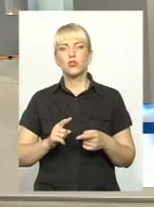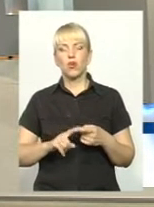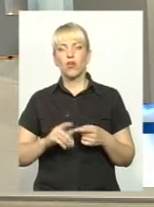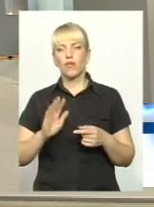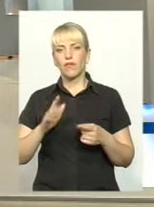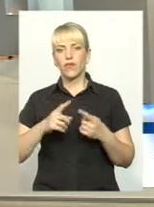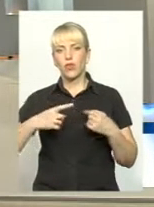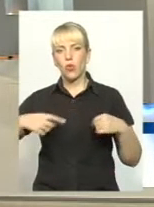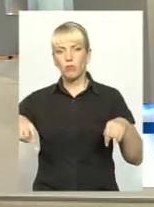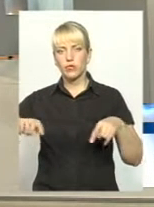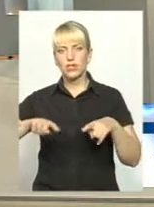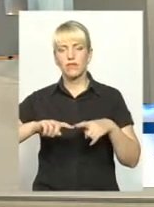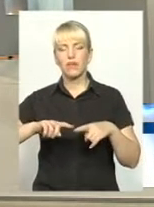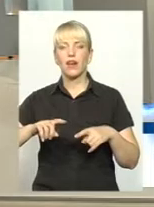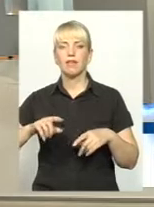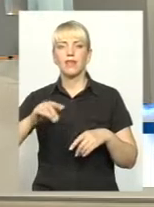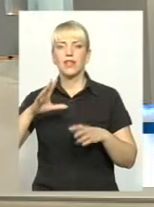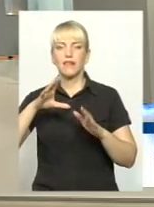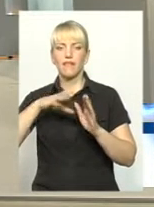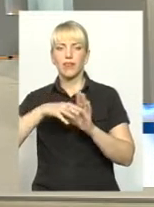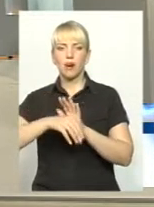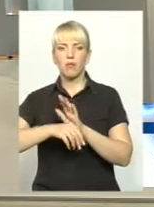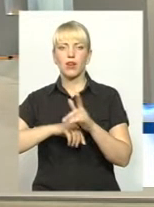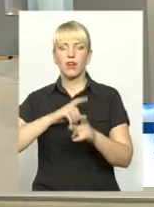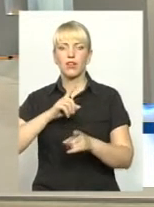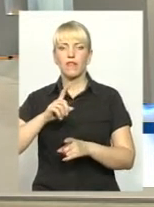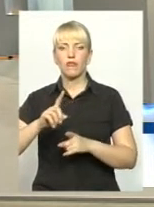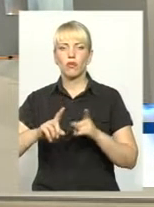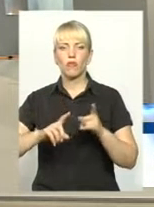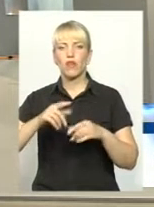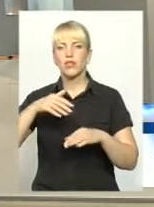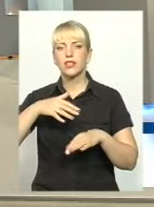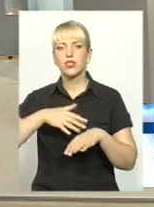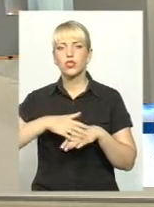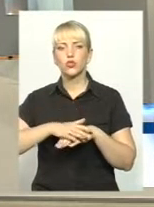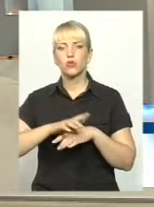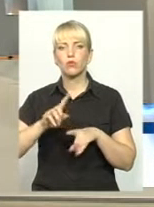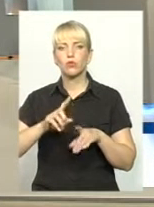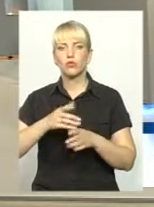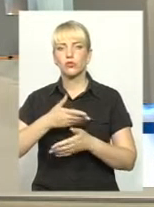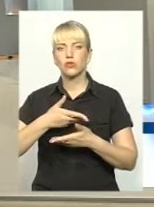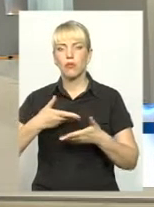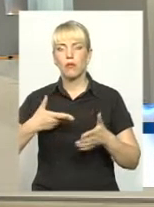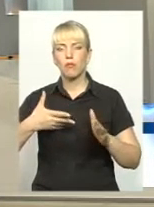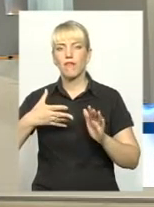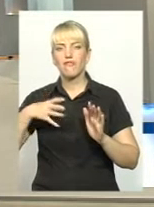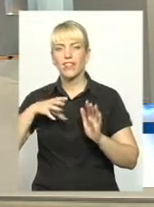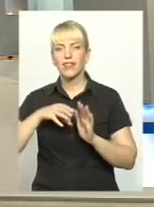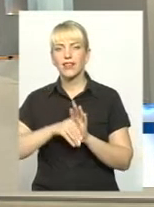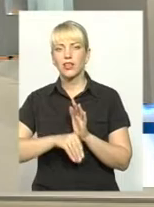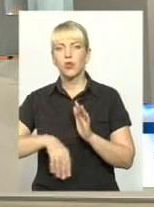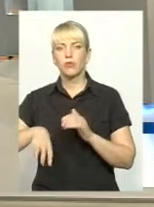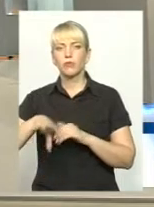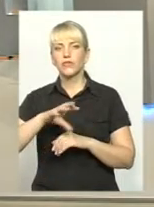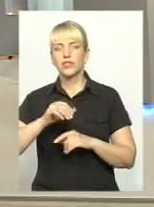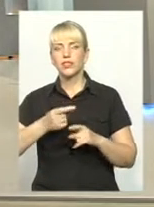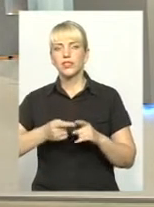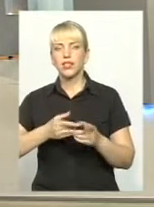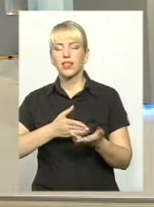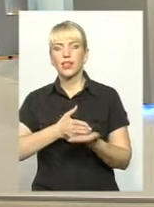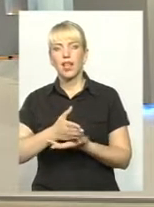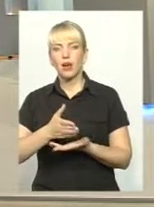закладалися роками. І в рамках реформування зрозуміло, що ми втілюємо ті всі напрямки,